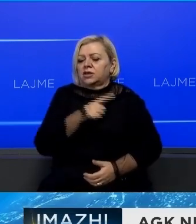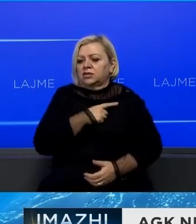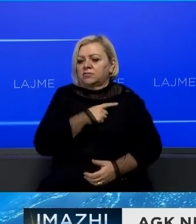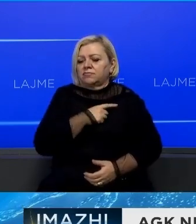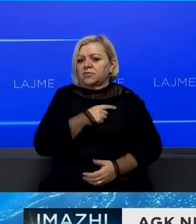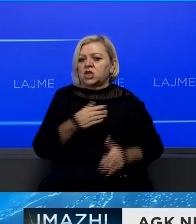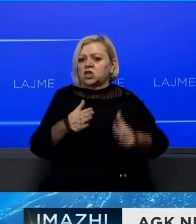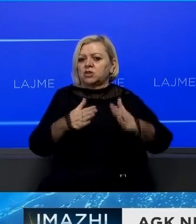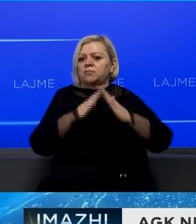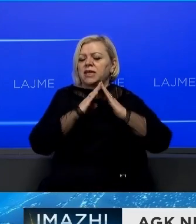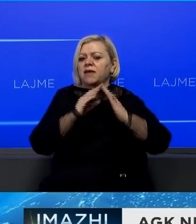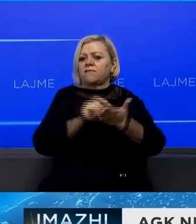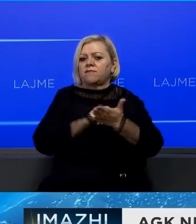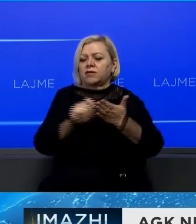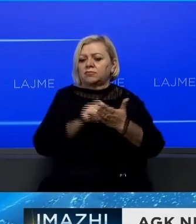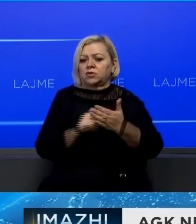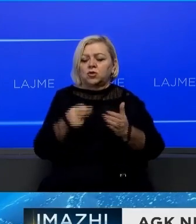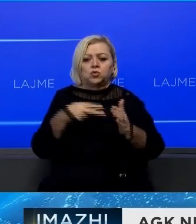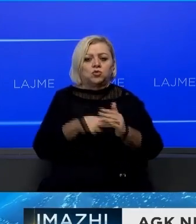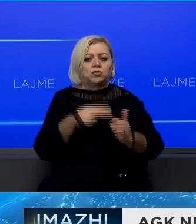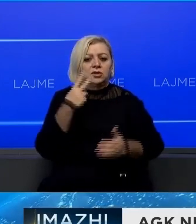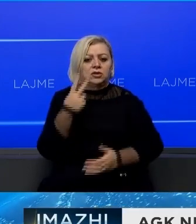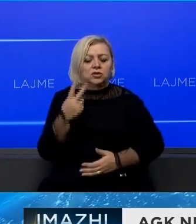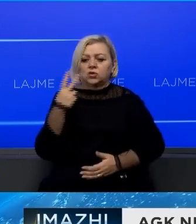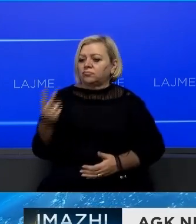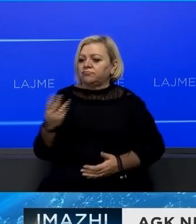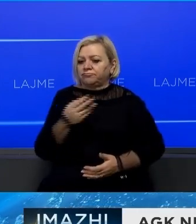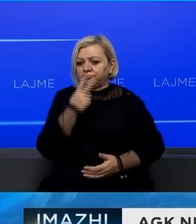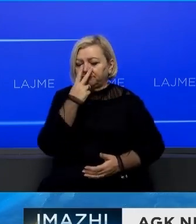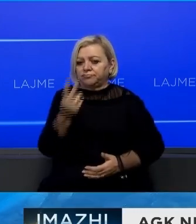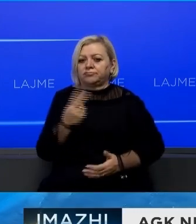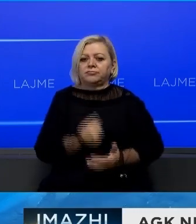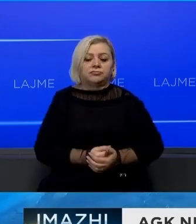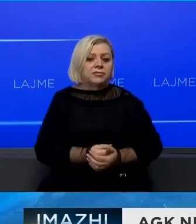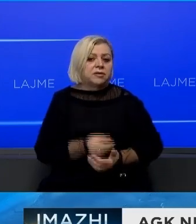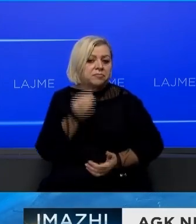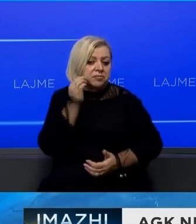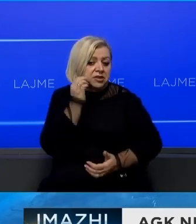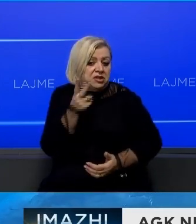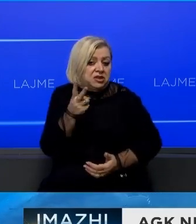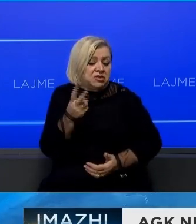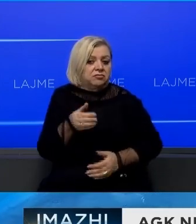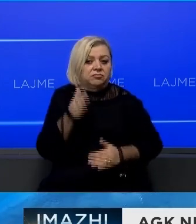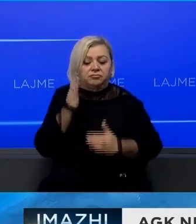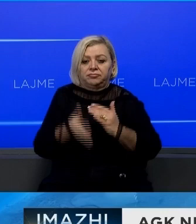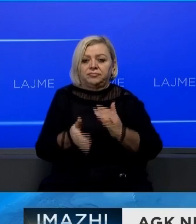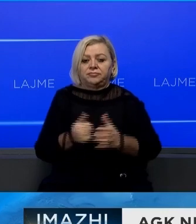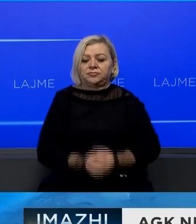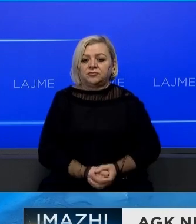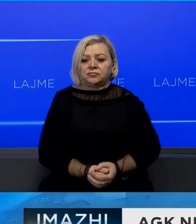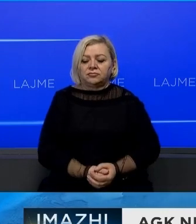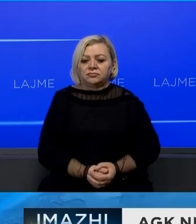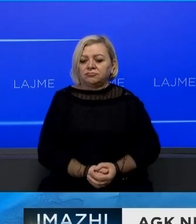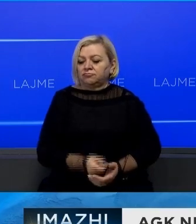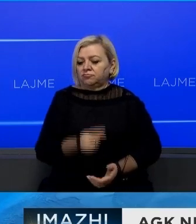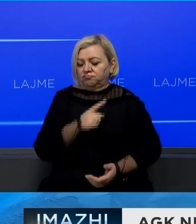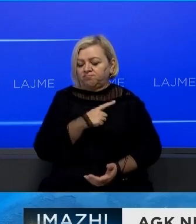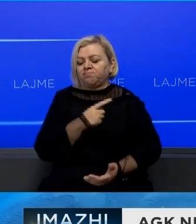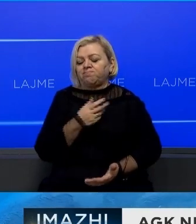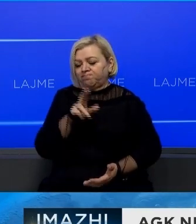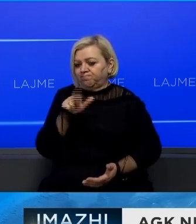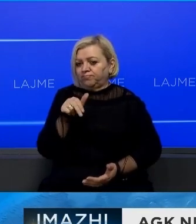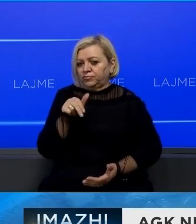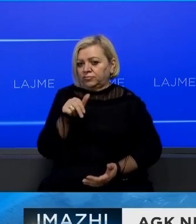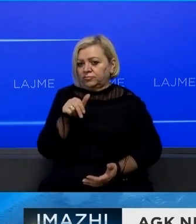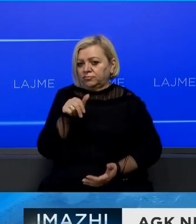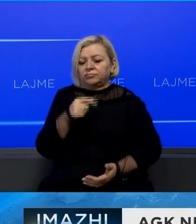e vetme e gazetarëve në vitin 2022, marr parasysh se vetëm pak ditë kanë mbetur për këtë vit? Po, Genta,